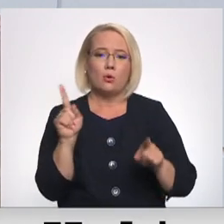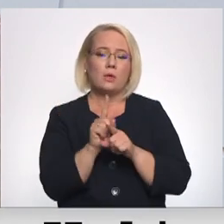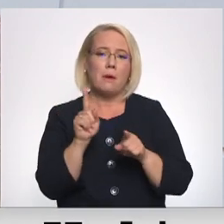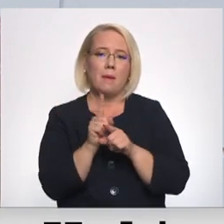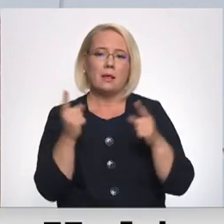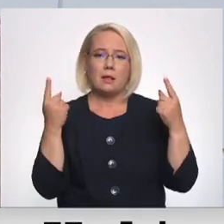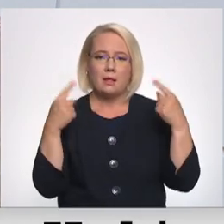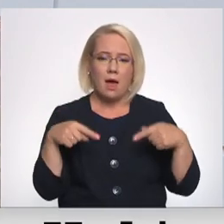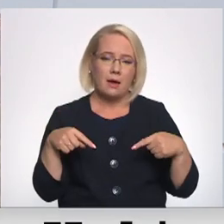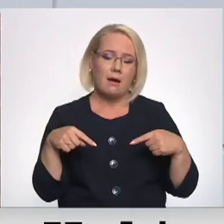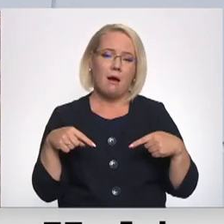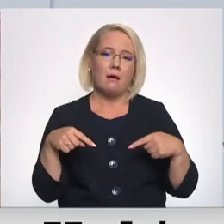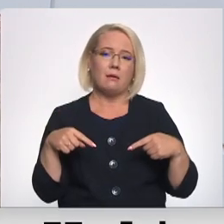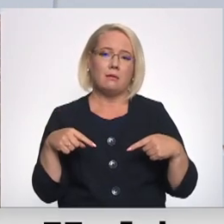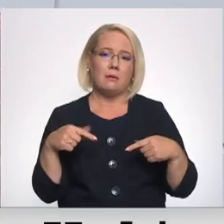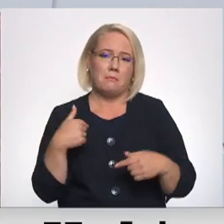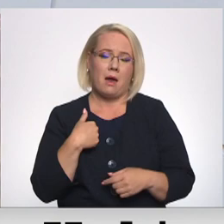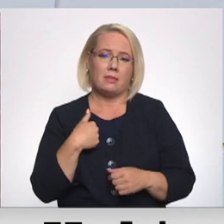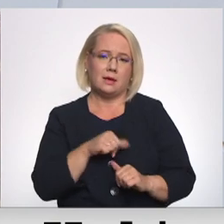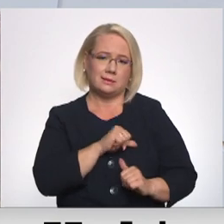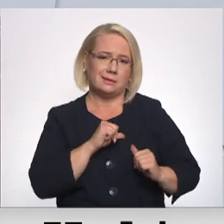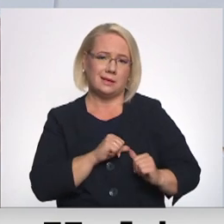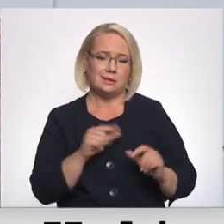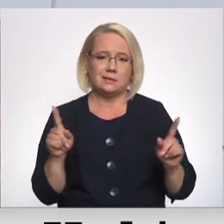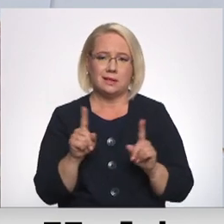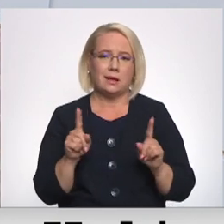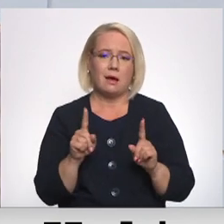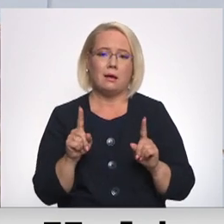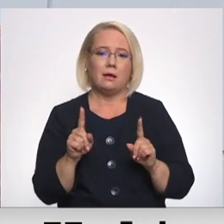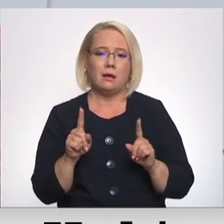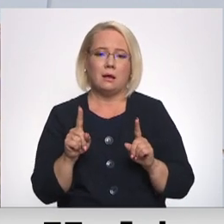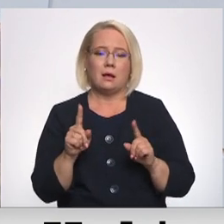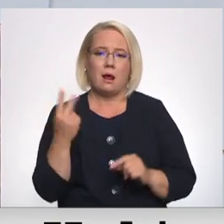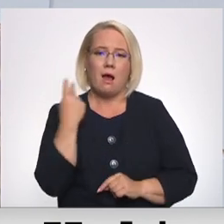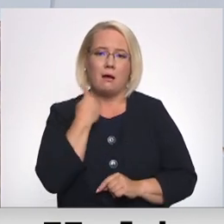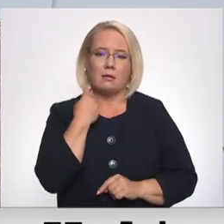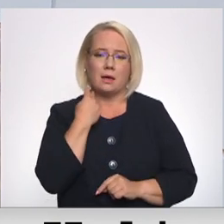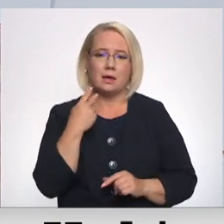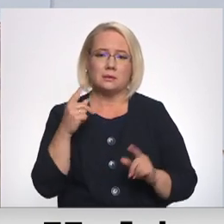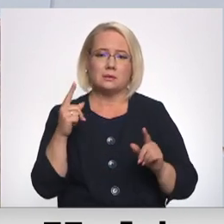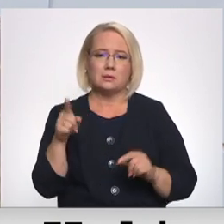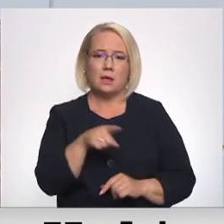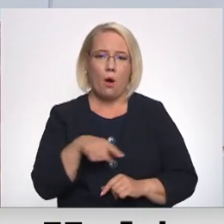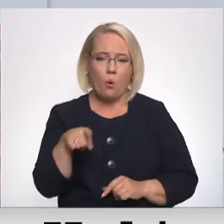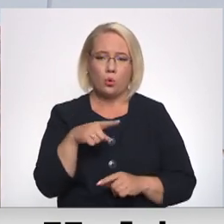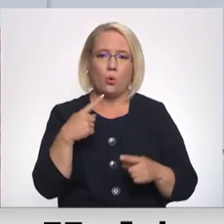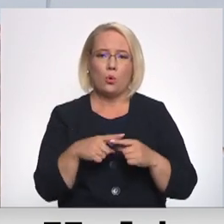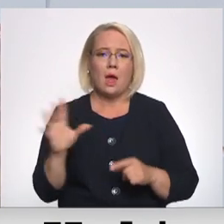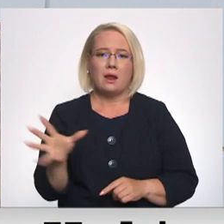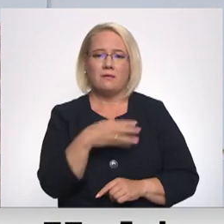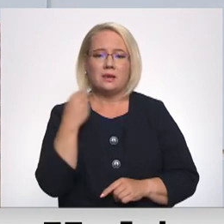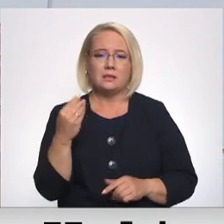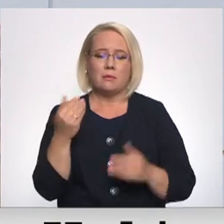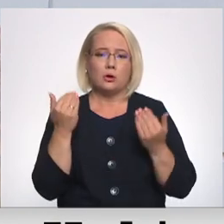laikā nu, mana sirds ir ar Lielbritānijas tautu un ar visiem, kas